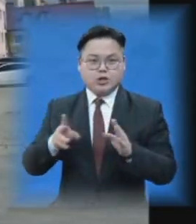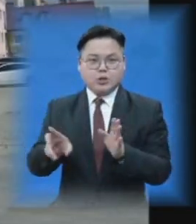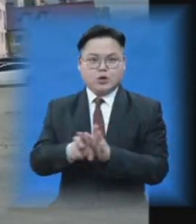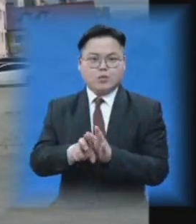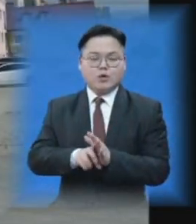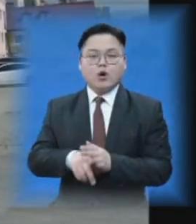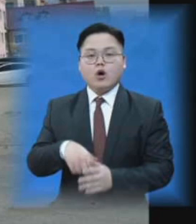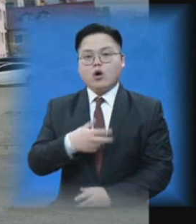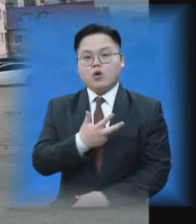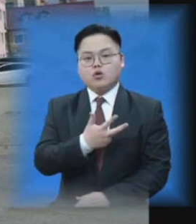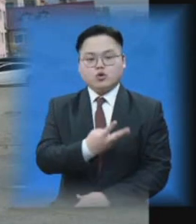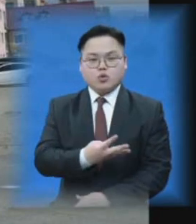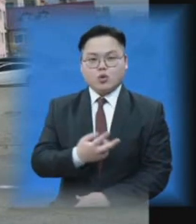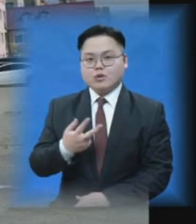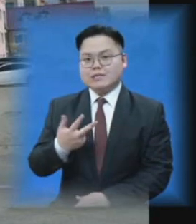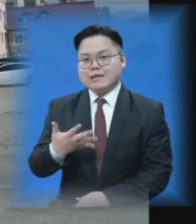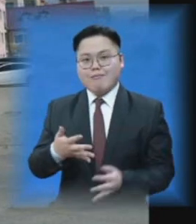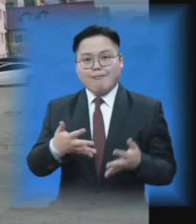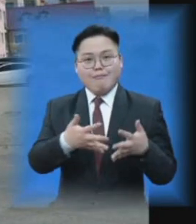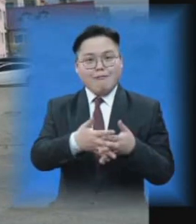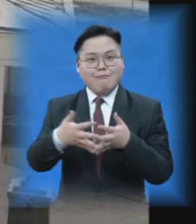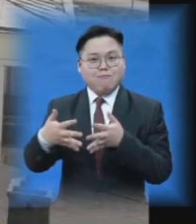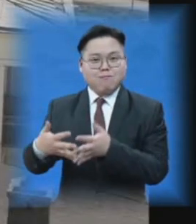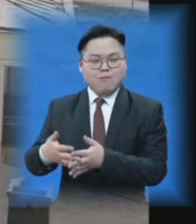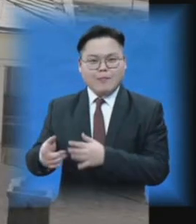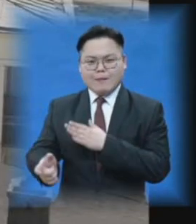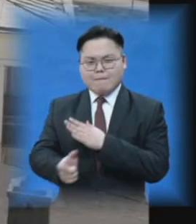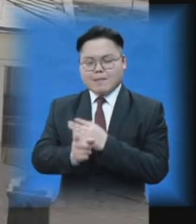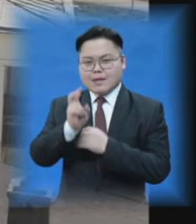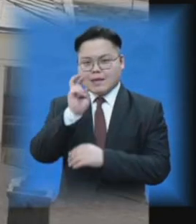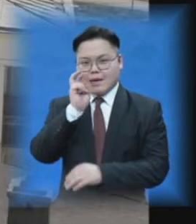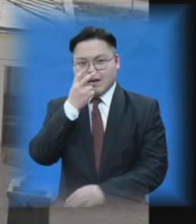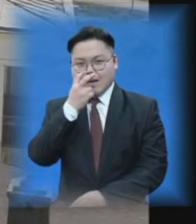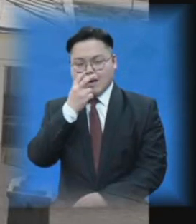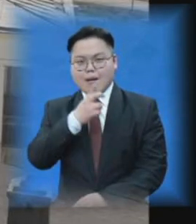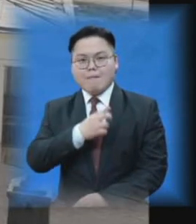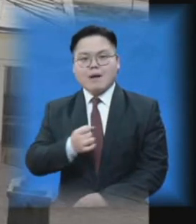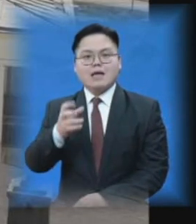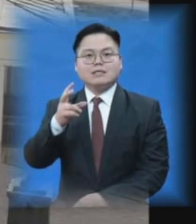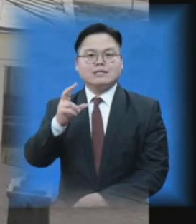Тус 34-35 дугаар байрнууд нь мэрэгжлийн хяналтын газрын улсын ахлах байгууллагын